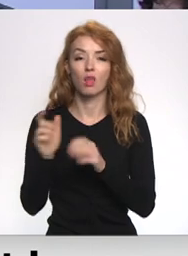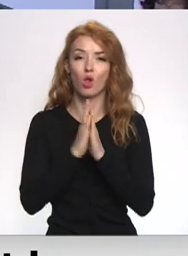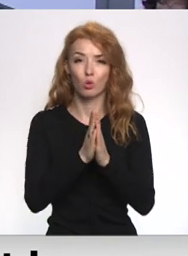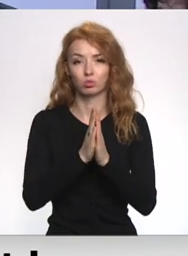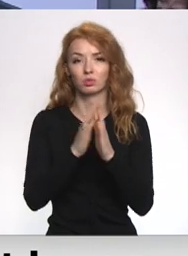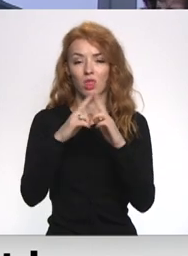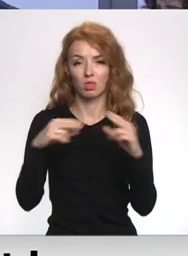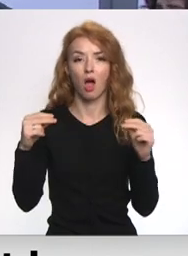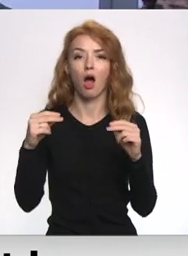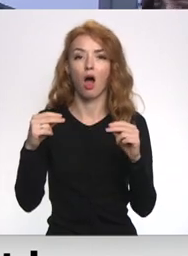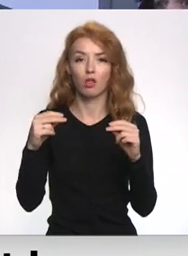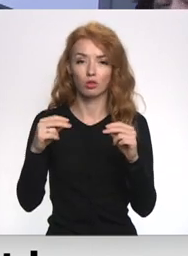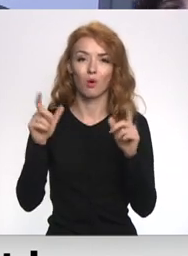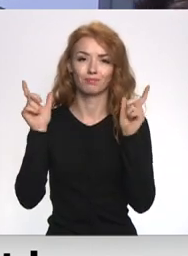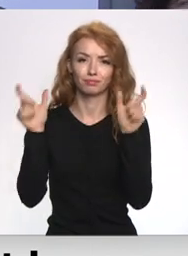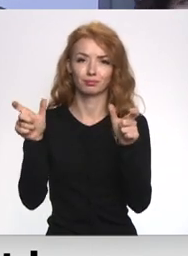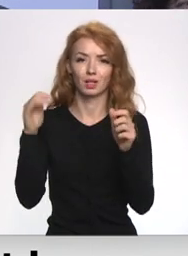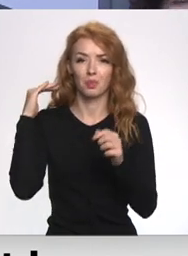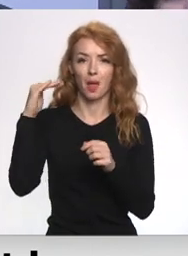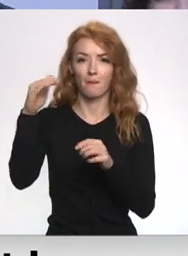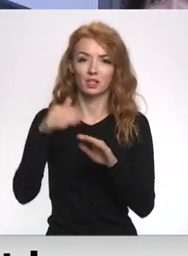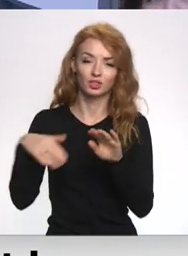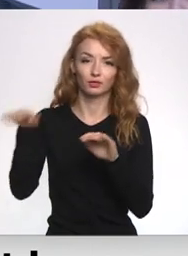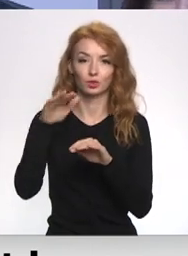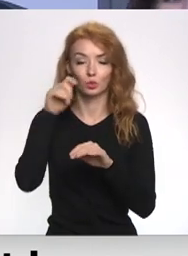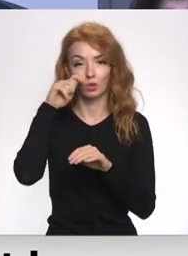aicinot slēgt debesis virs Ukrainas.